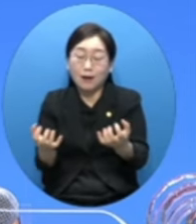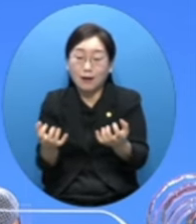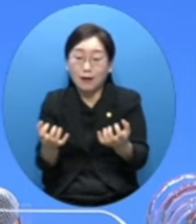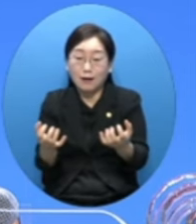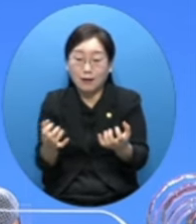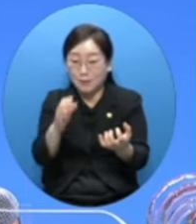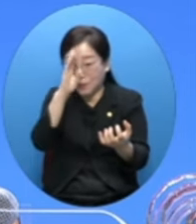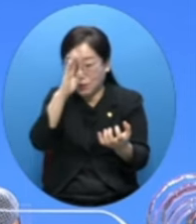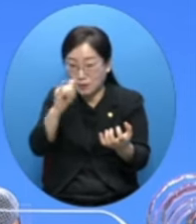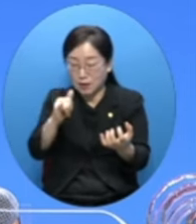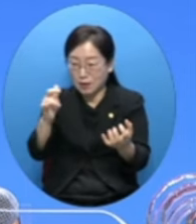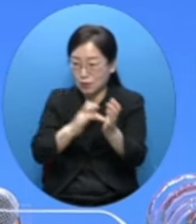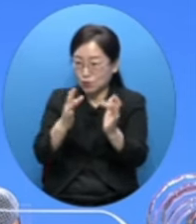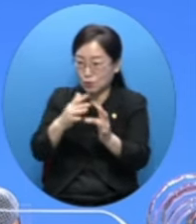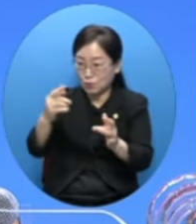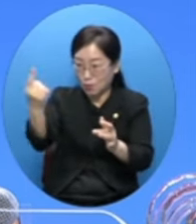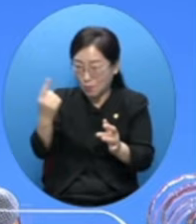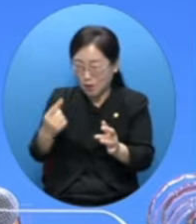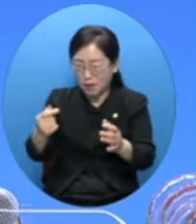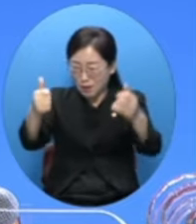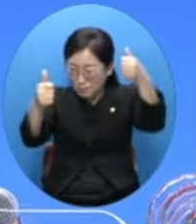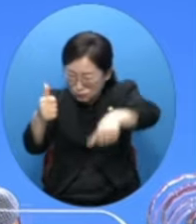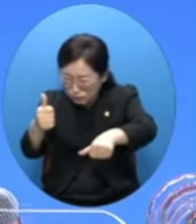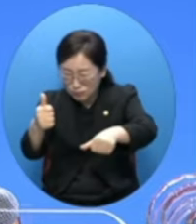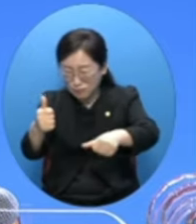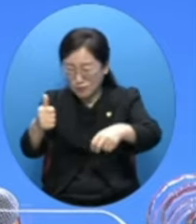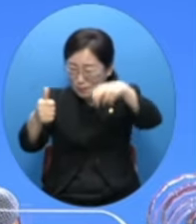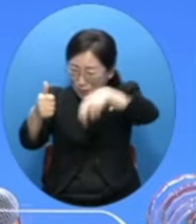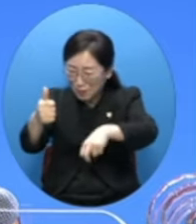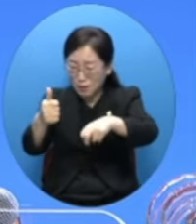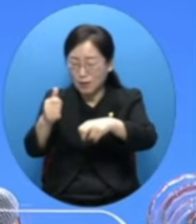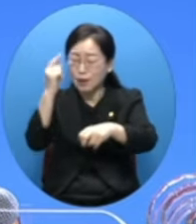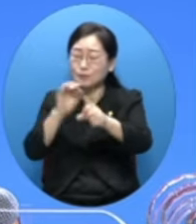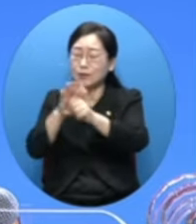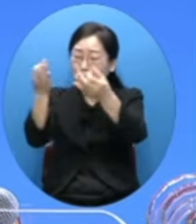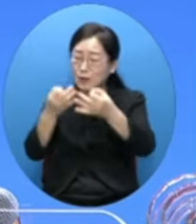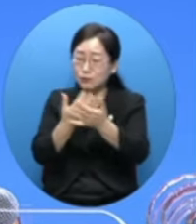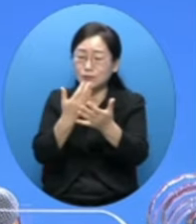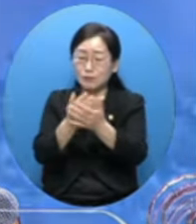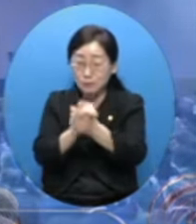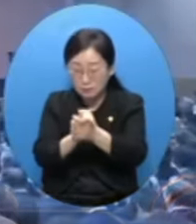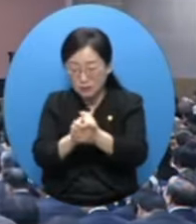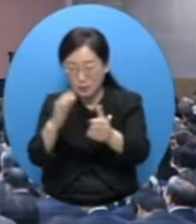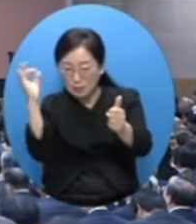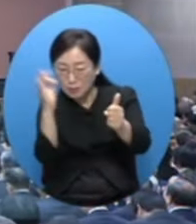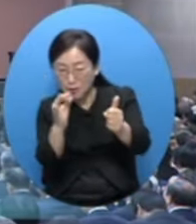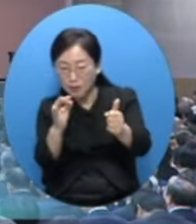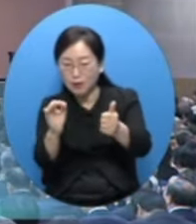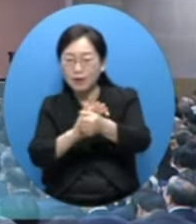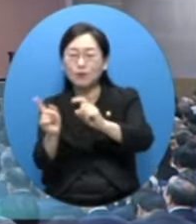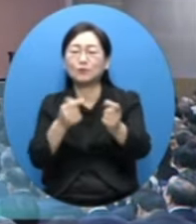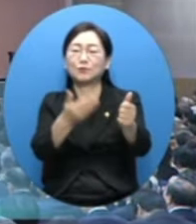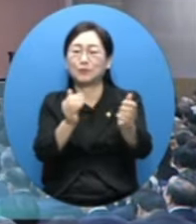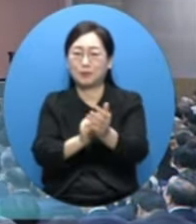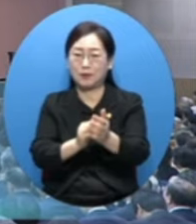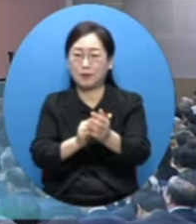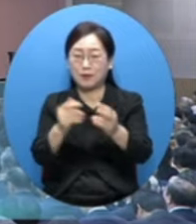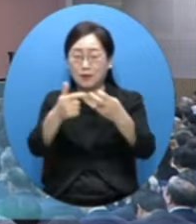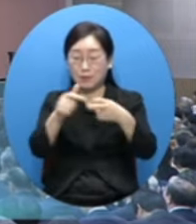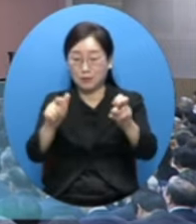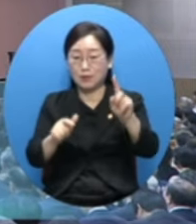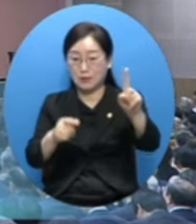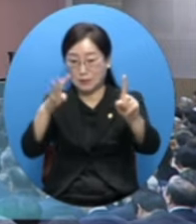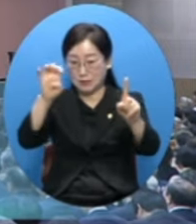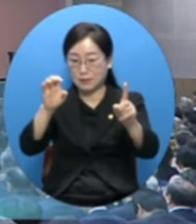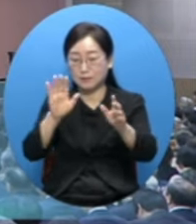엎드렸습니다. 나를 불쌍히 여겨달라고 주 앞에 엎드려 기도할 때 주님이 그를 고쳐주셨습니다. 마가복음 1장 40절로 42절입니다